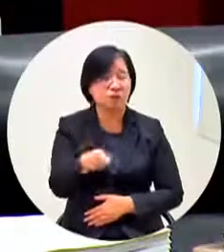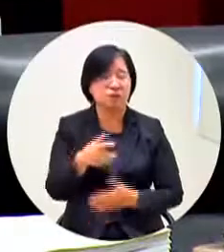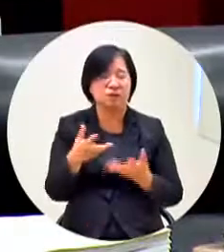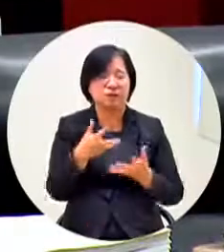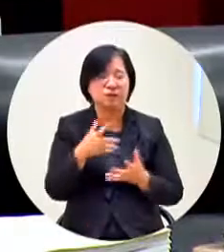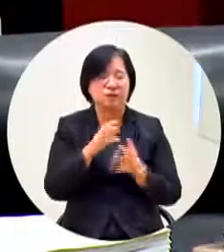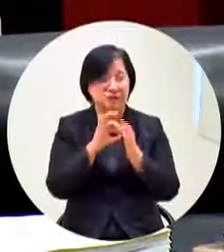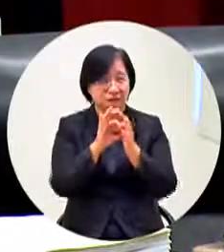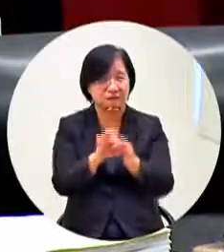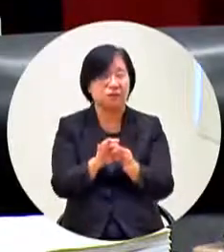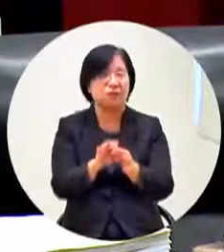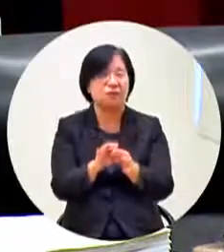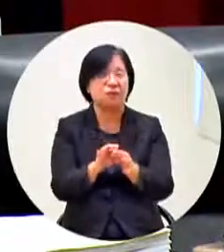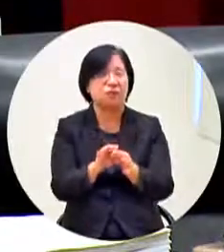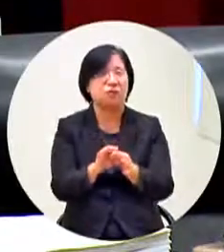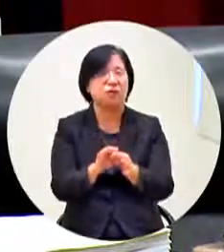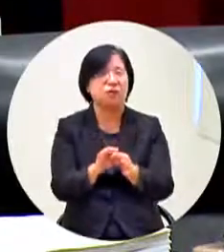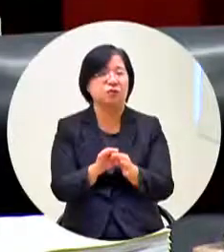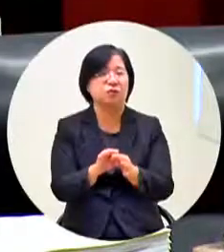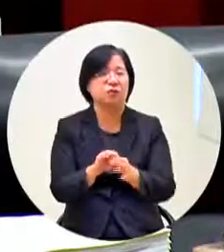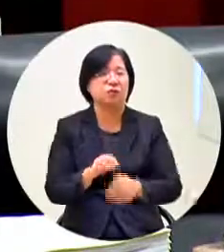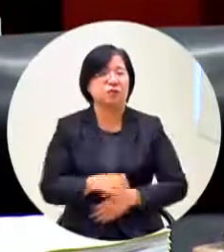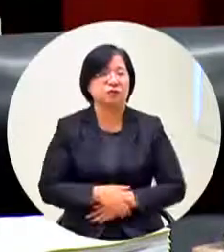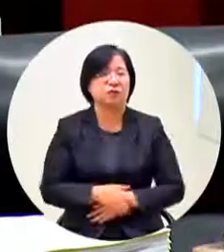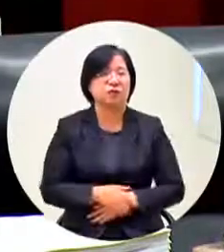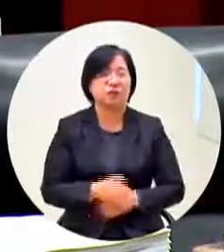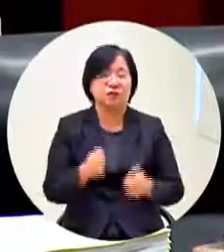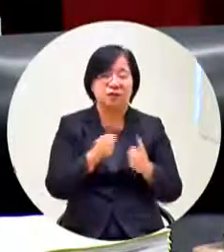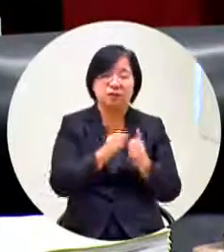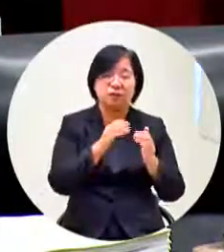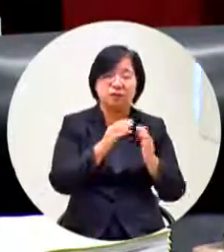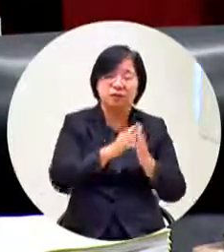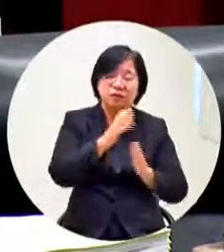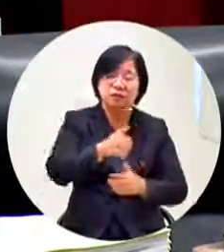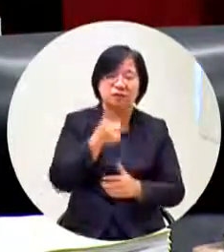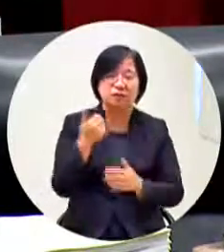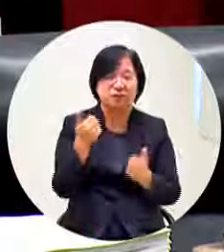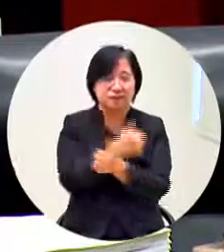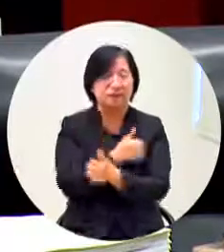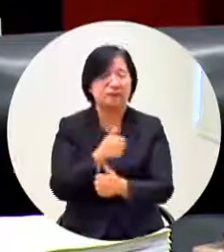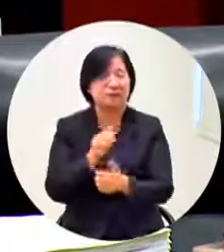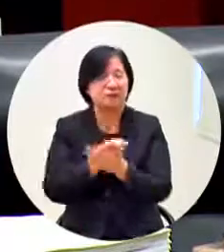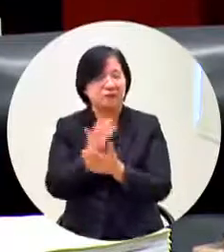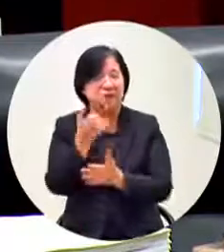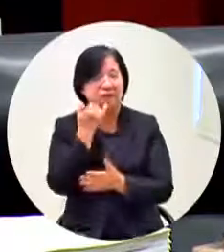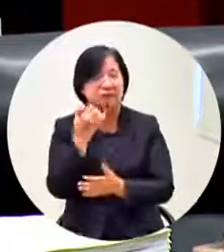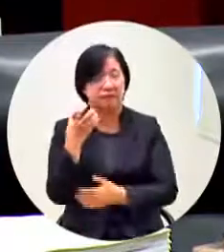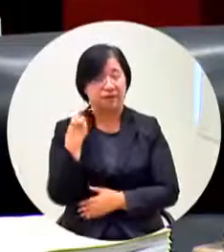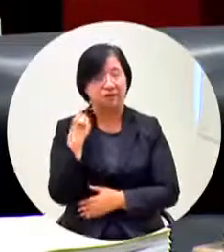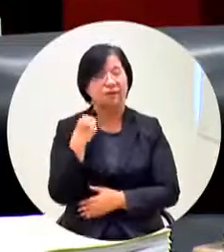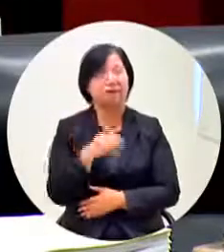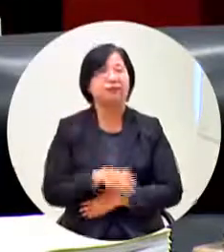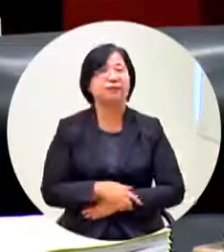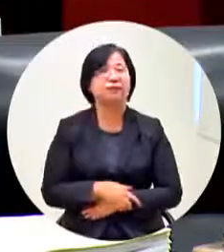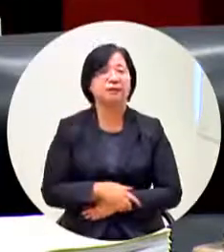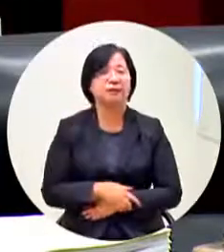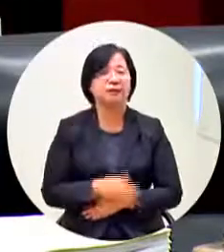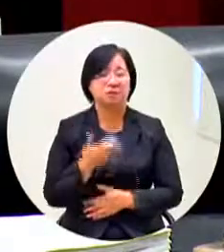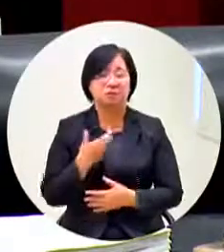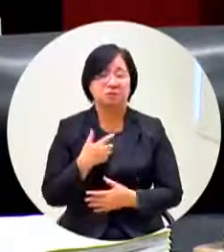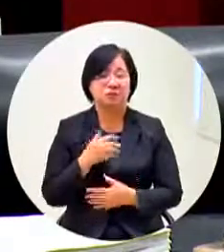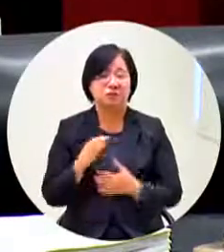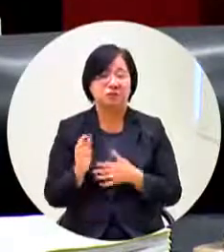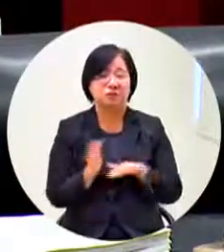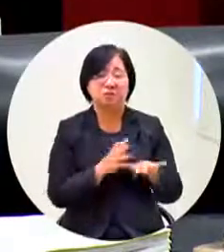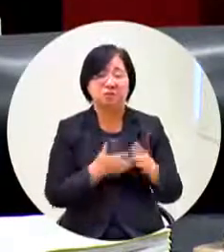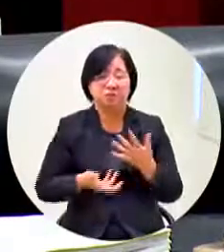续，就拜托你们副局长代理的，你们都未来还会在这里啦，哦，除非你们有高升啦，我